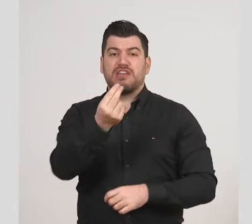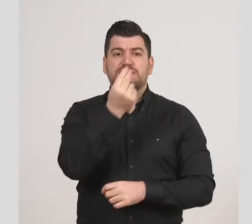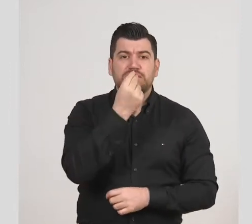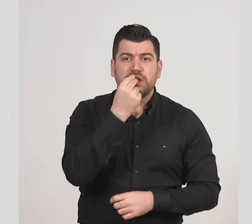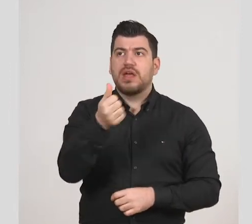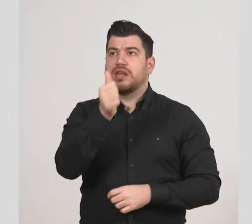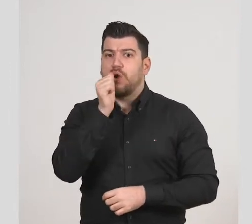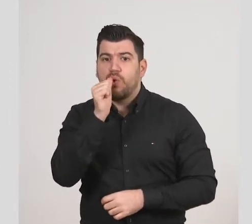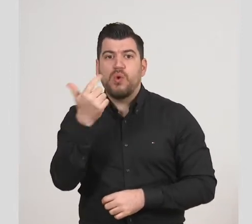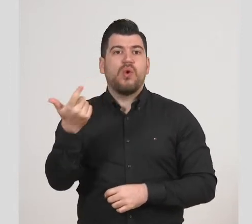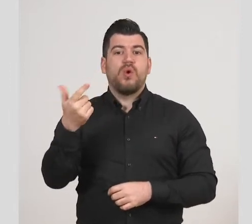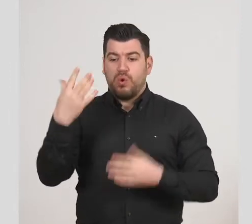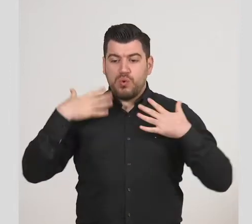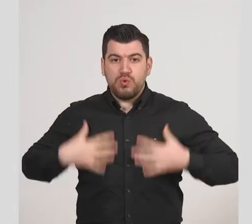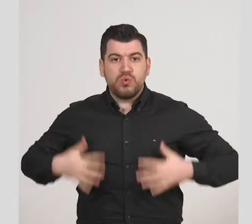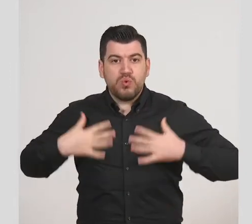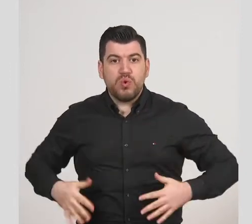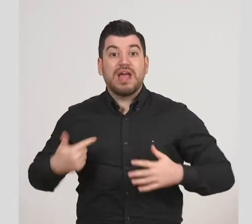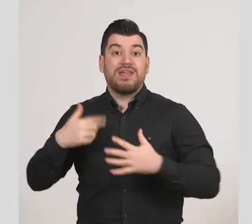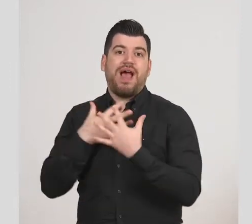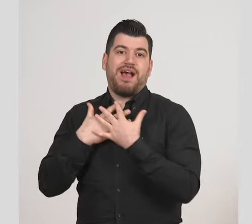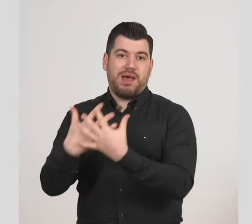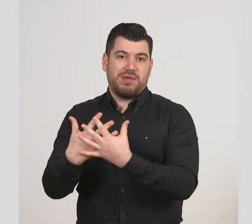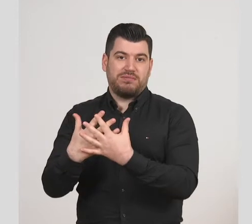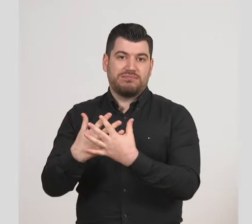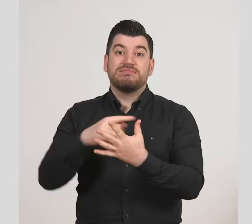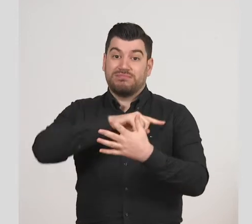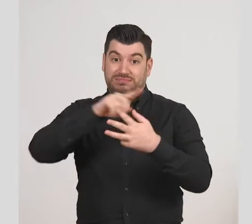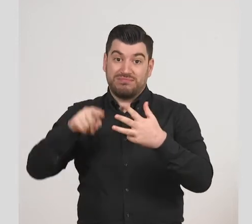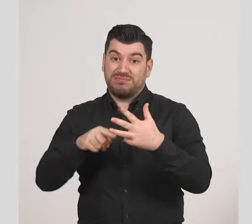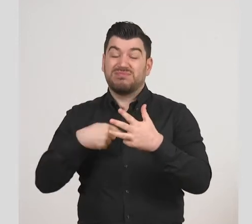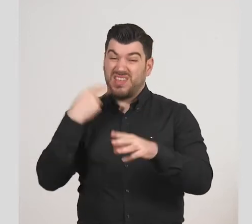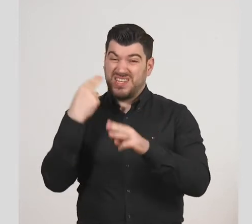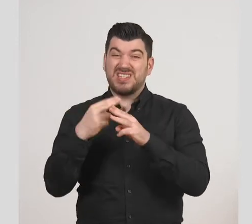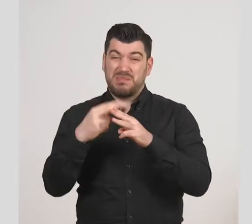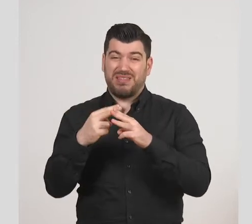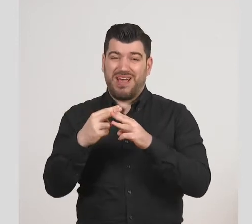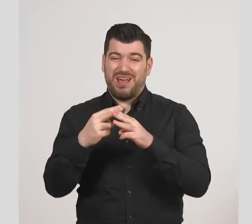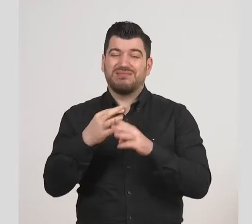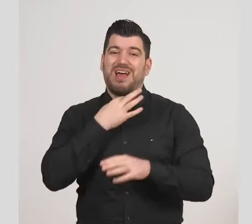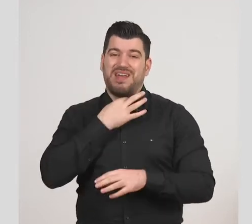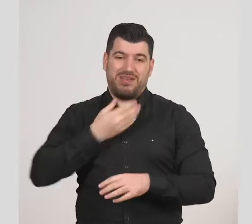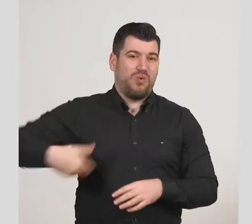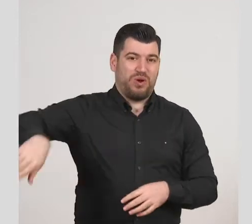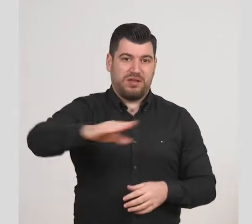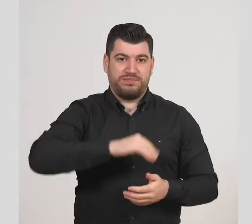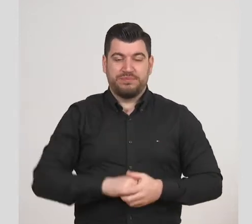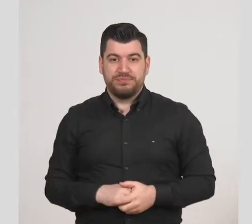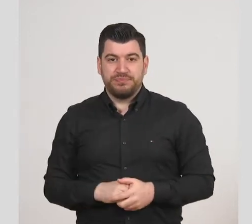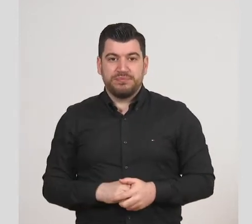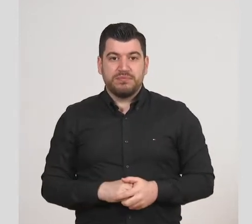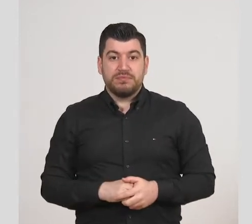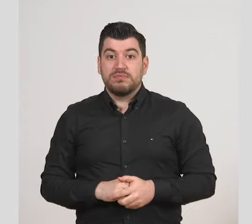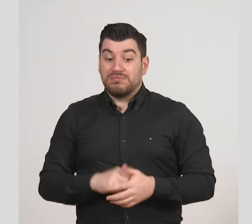φαγητό, από νερό, από ρούχα και από αγάπη. Αυτά είναι τα τέσσερα βασικά που έχουμε ανάγκη.